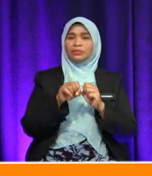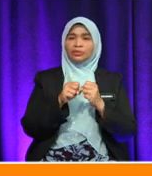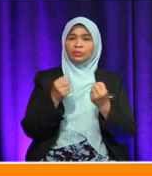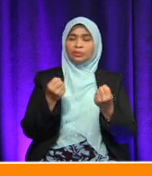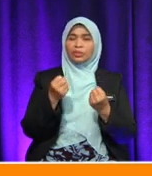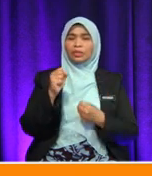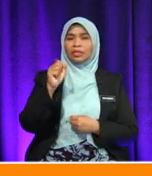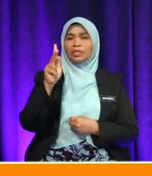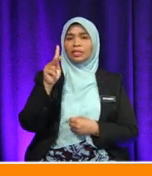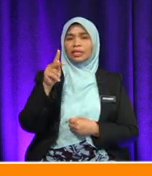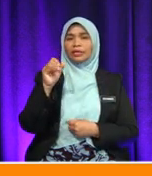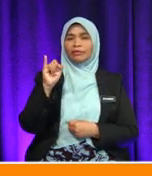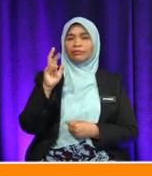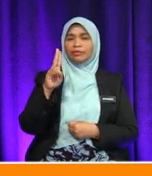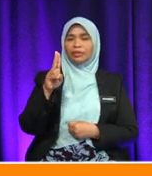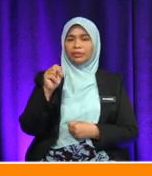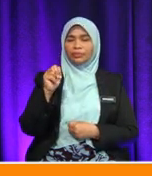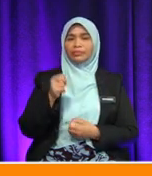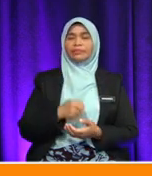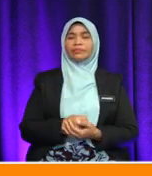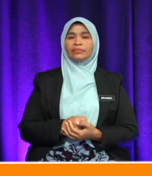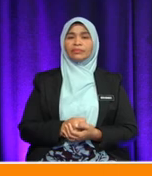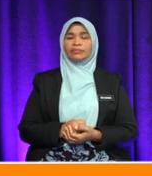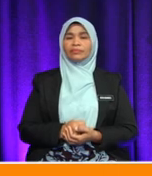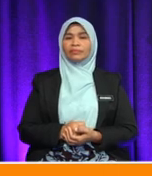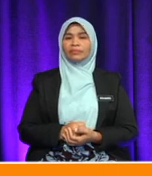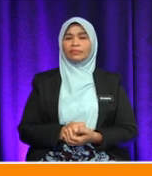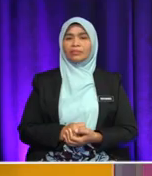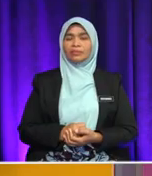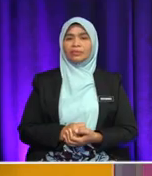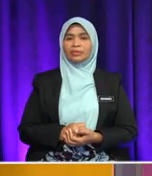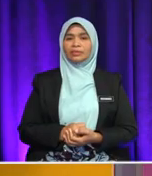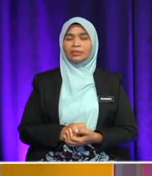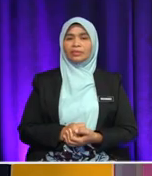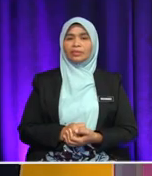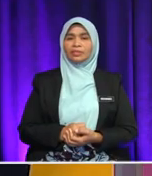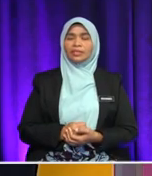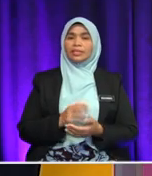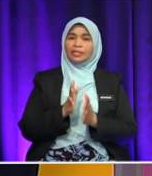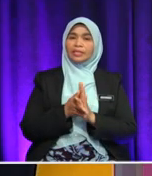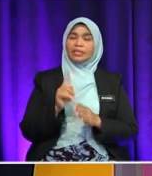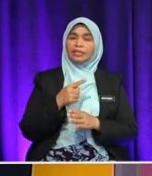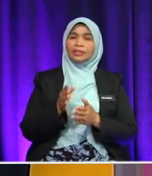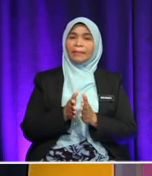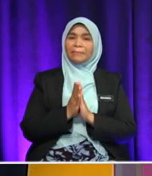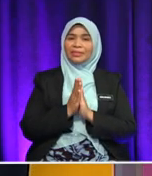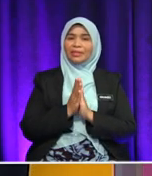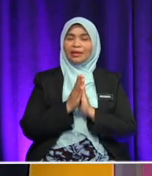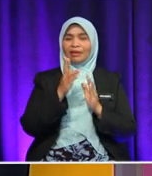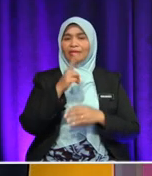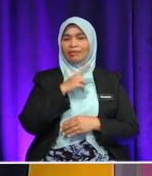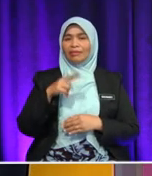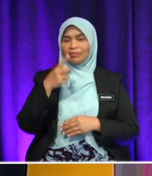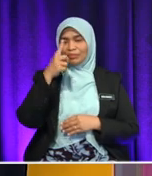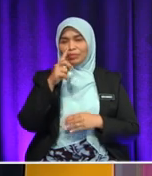punya ayyuhal kafiyun akidah minta Raja Balqis Ibu baca